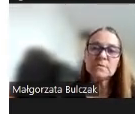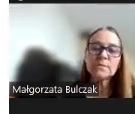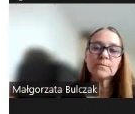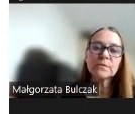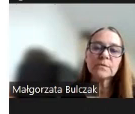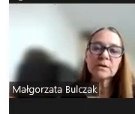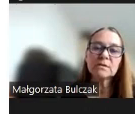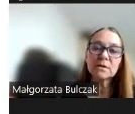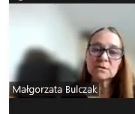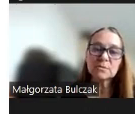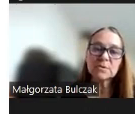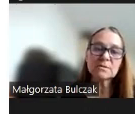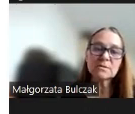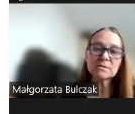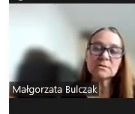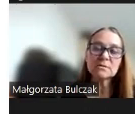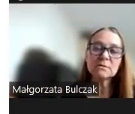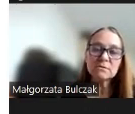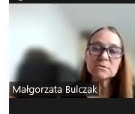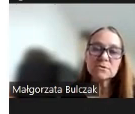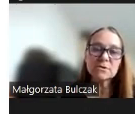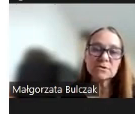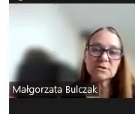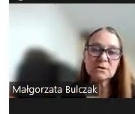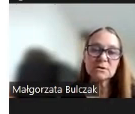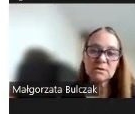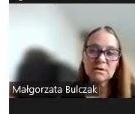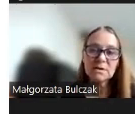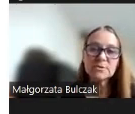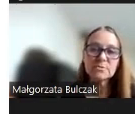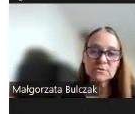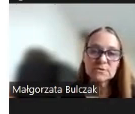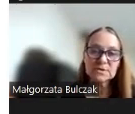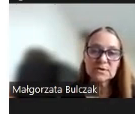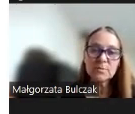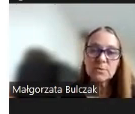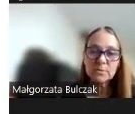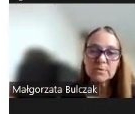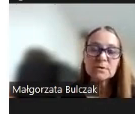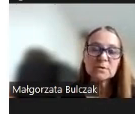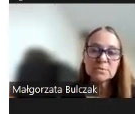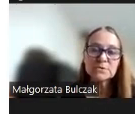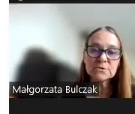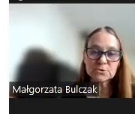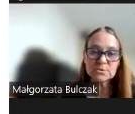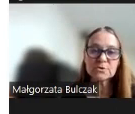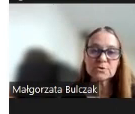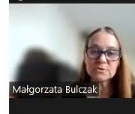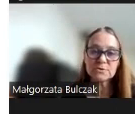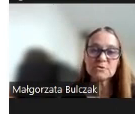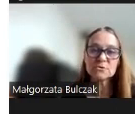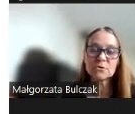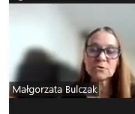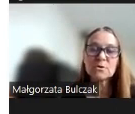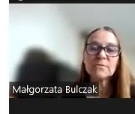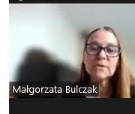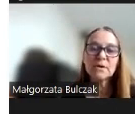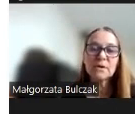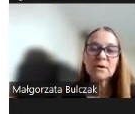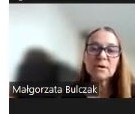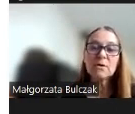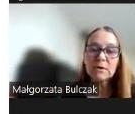grupy. Natomiast niewykluczone, że najlepszym rozwiązaniem byłoby, gdyby dzieci szły rzeczywiście do